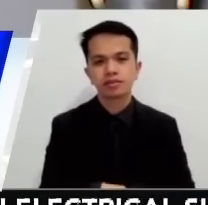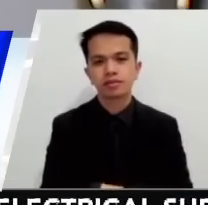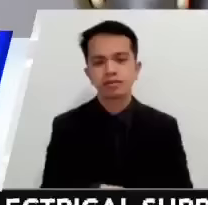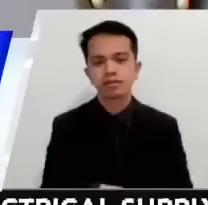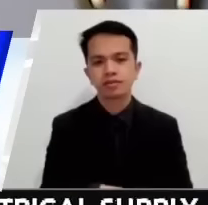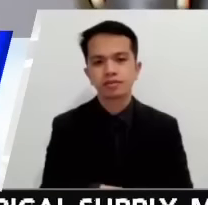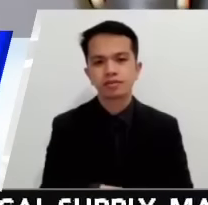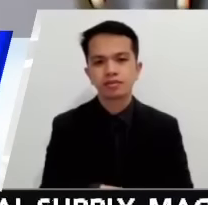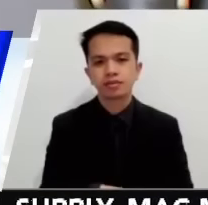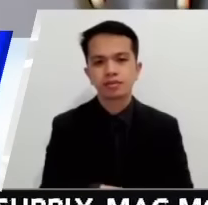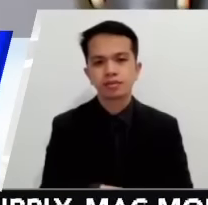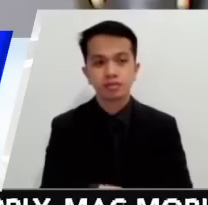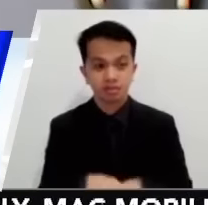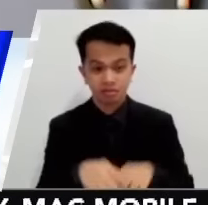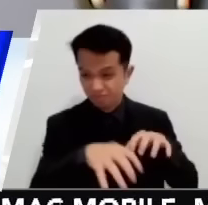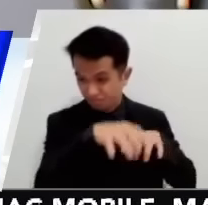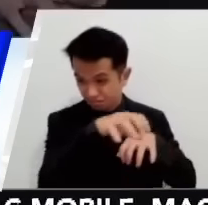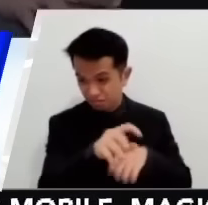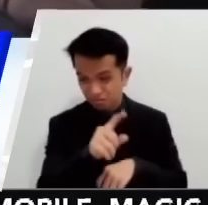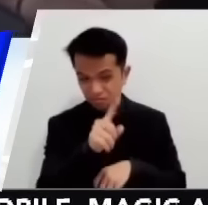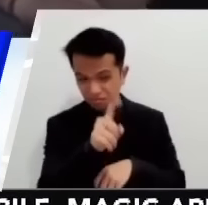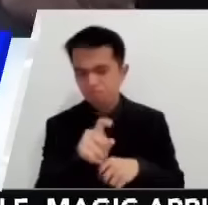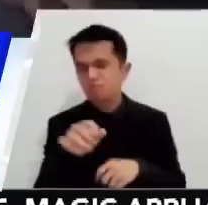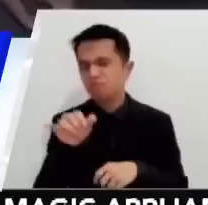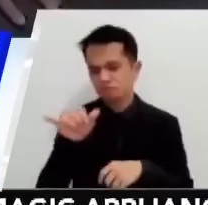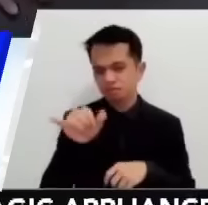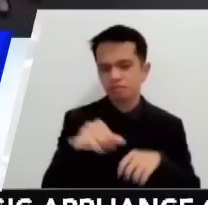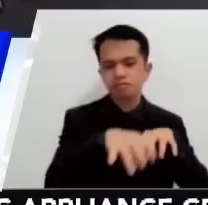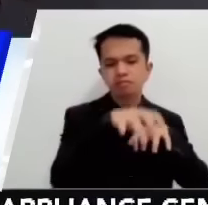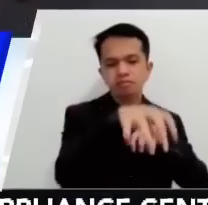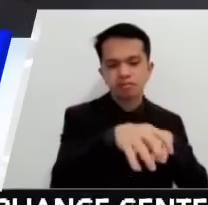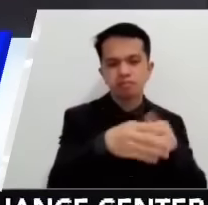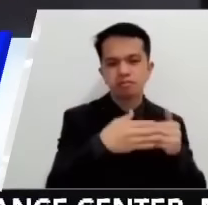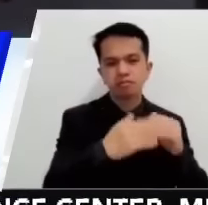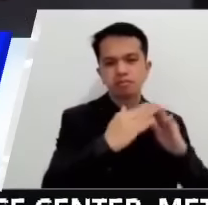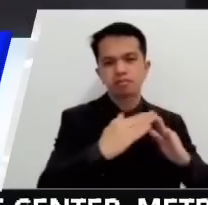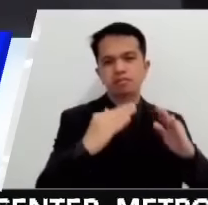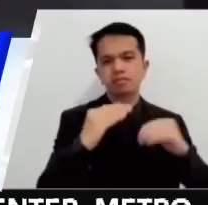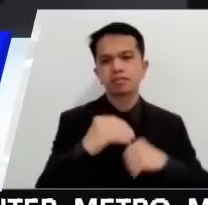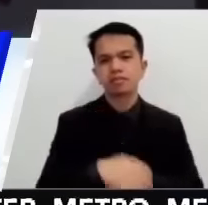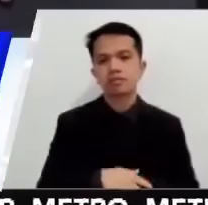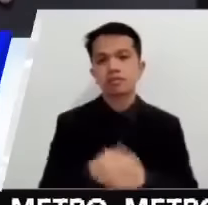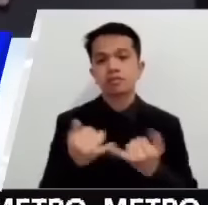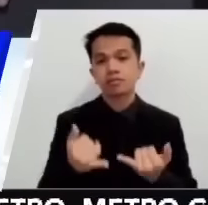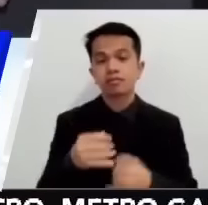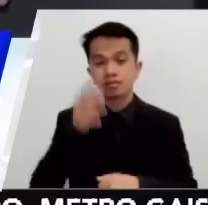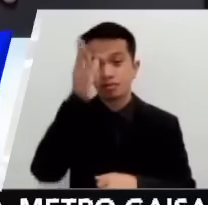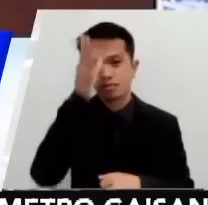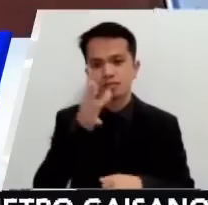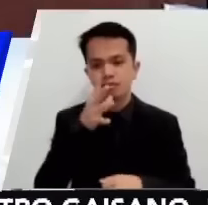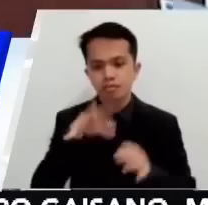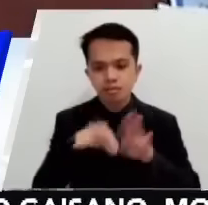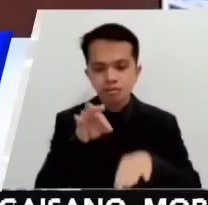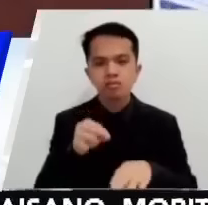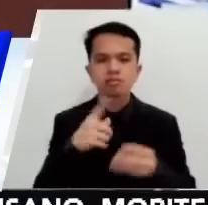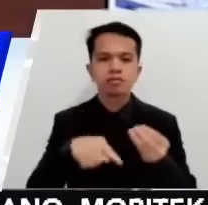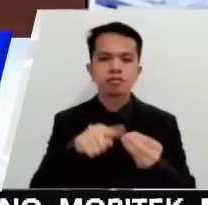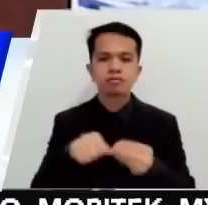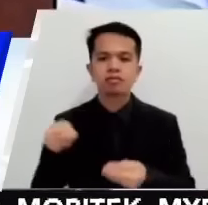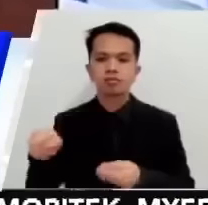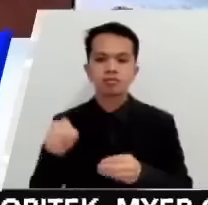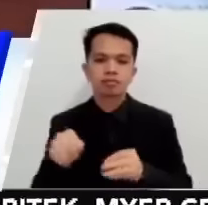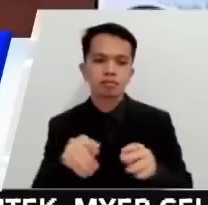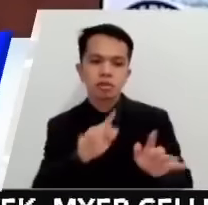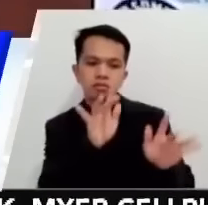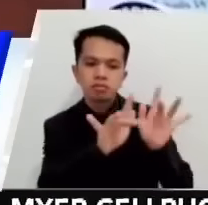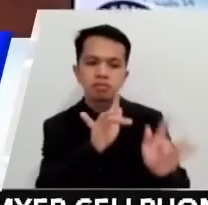Magkakapit-bahay lang sila? Yes, magkakapit-bahay lang. Napag-alaman daw ng mga magulang ng mga biktima ang tungkol sa umunoy pangahalay nang ikwento